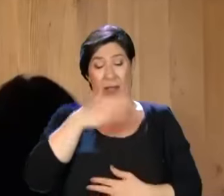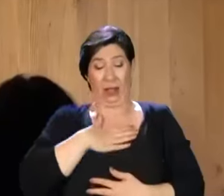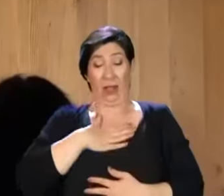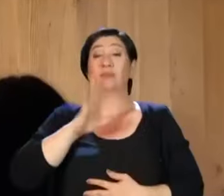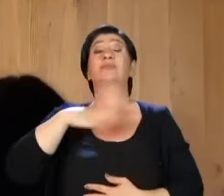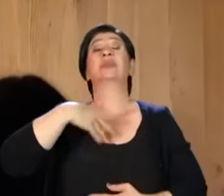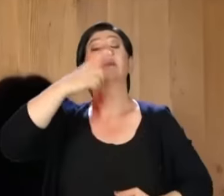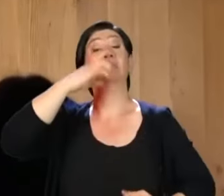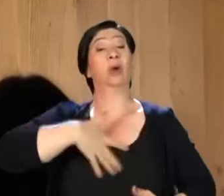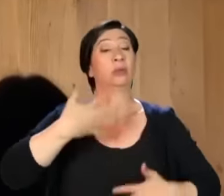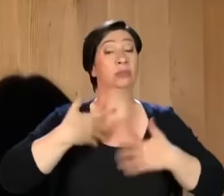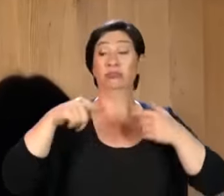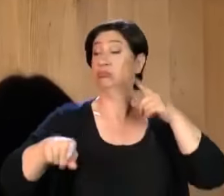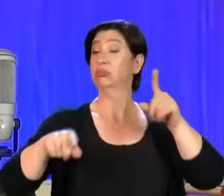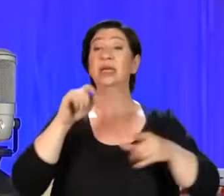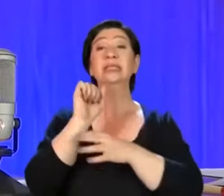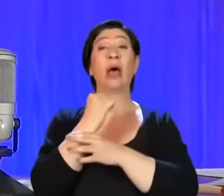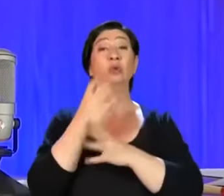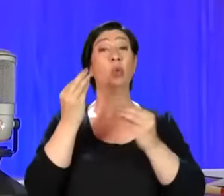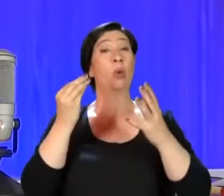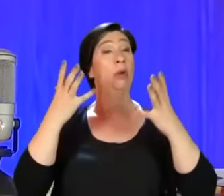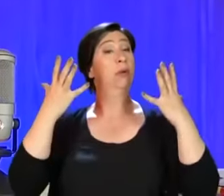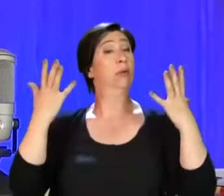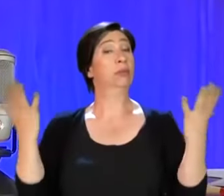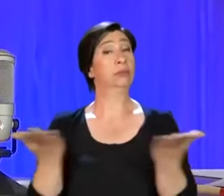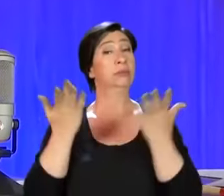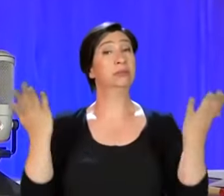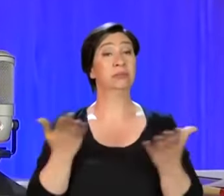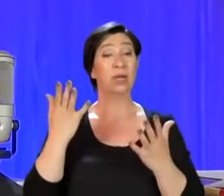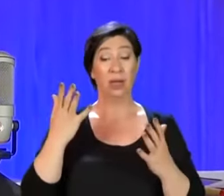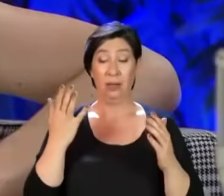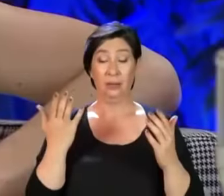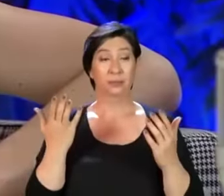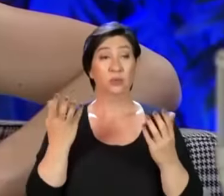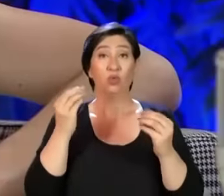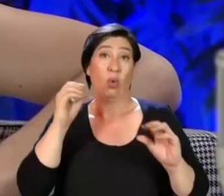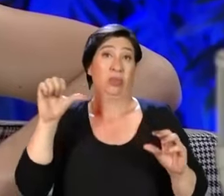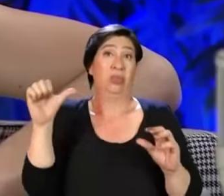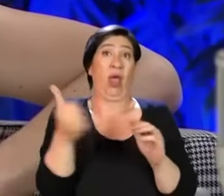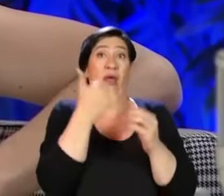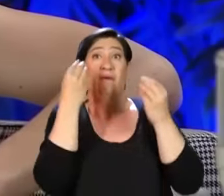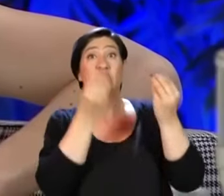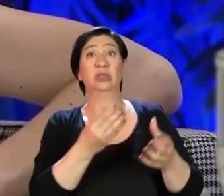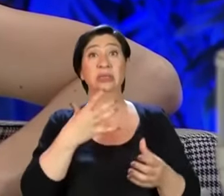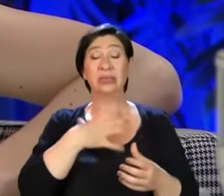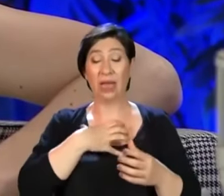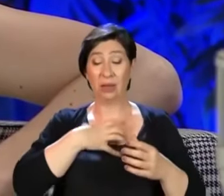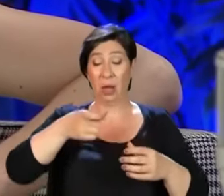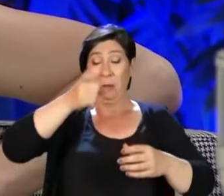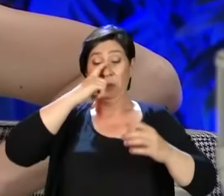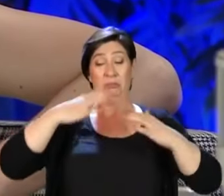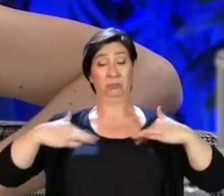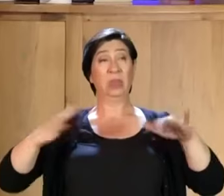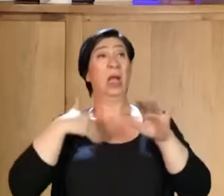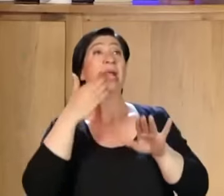yapılır ya sanat da böyle çok kutsal çok E işte haddinden fazla biçilmiş kendi Sırça köşkünde Aman